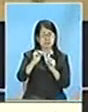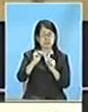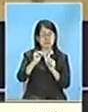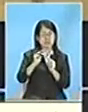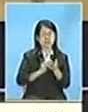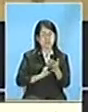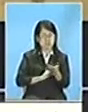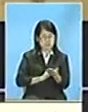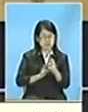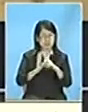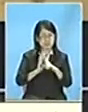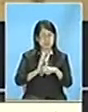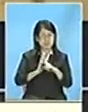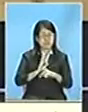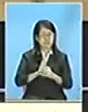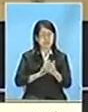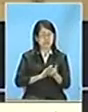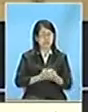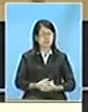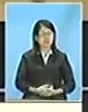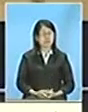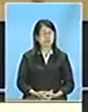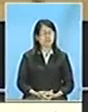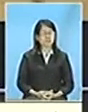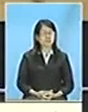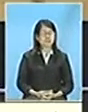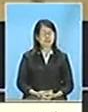ชิญท่านเลขาต่อเลยค่ะ